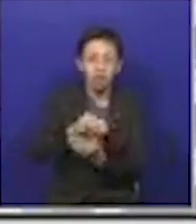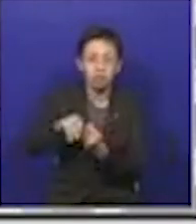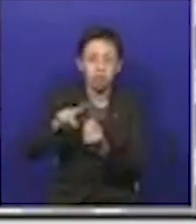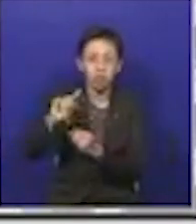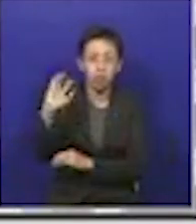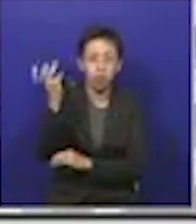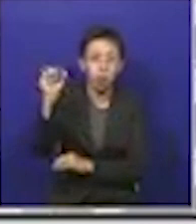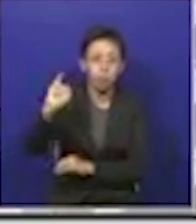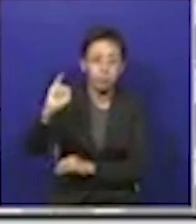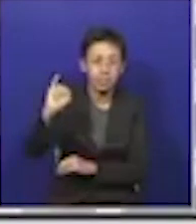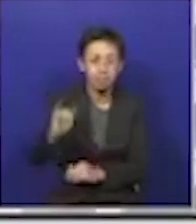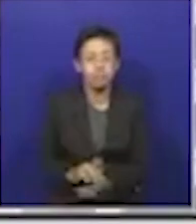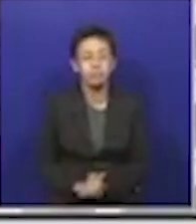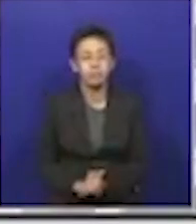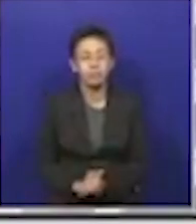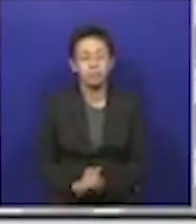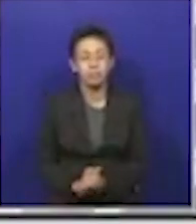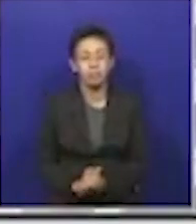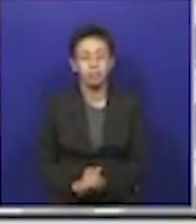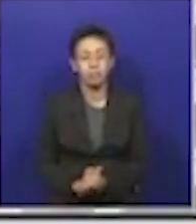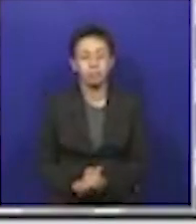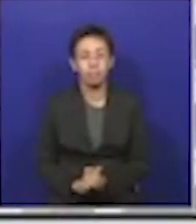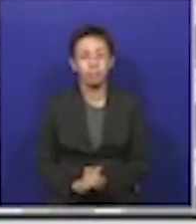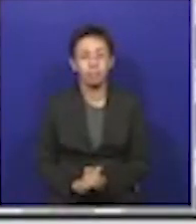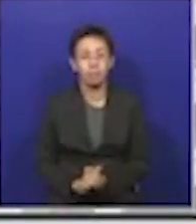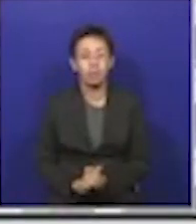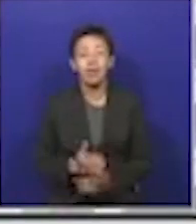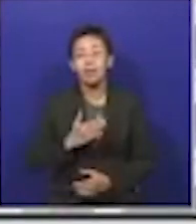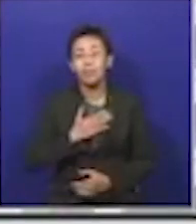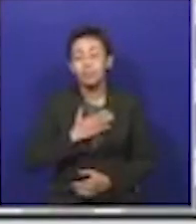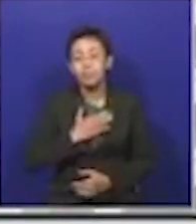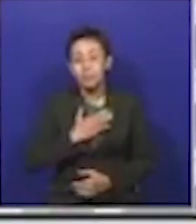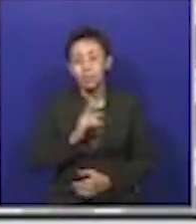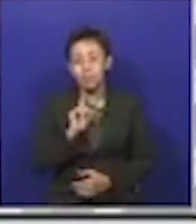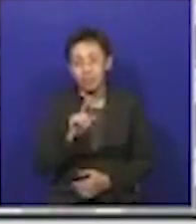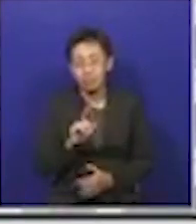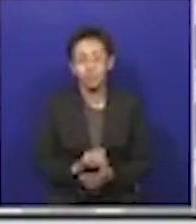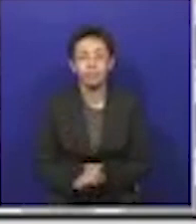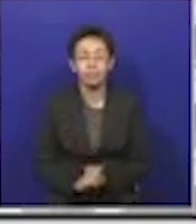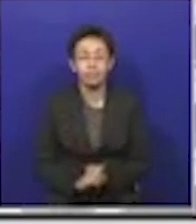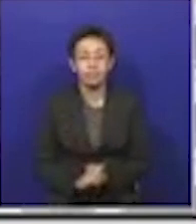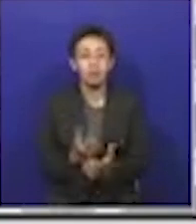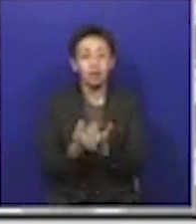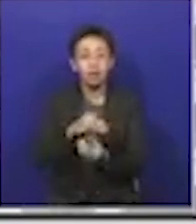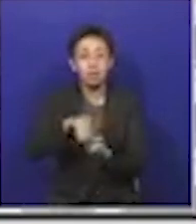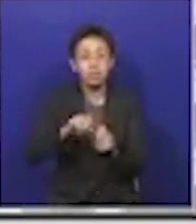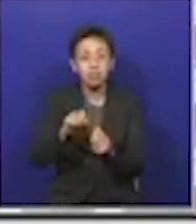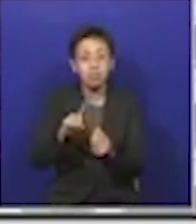คราวนี้ถ้าเกิดถามว่าเข ขาบอกว่าเศรษฐกิจจะเป็นยังไง